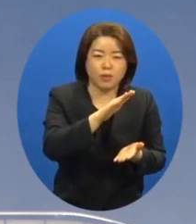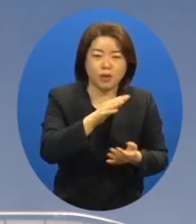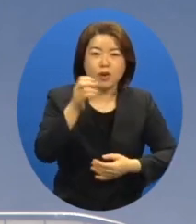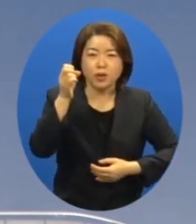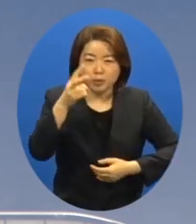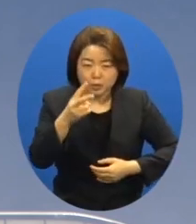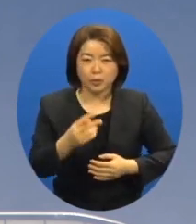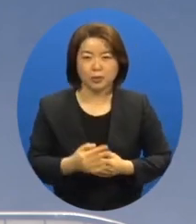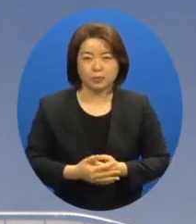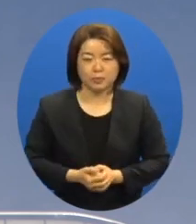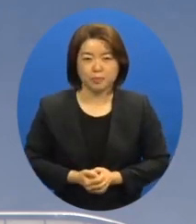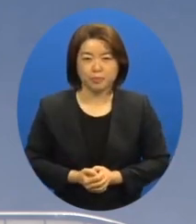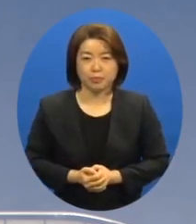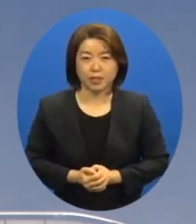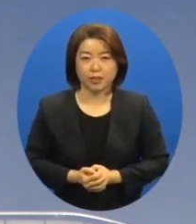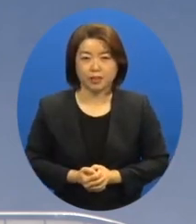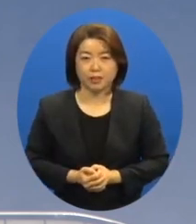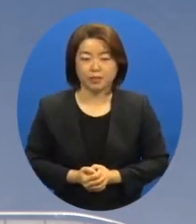그리고